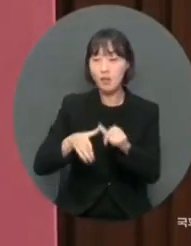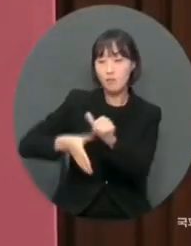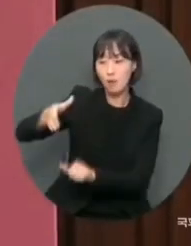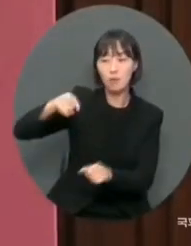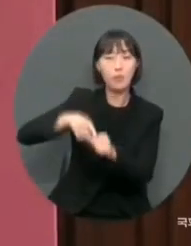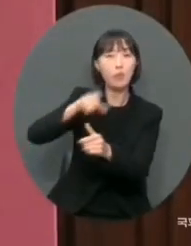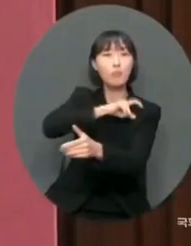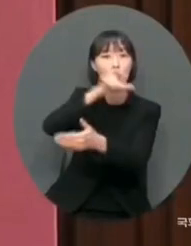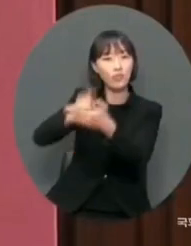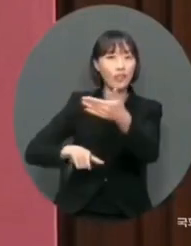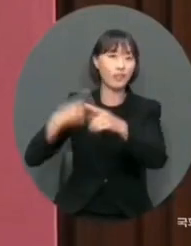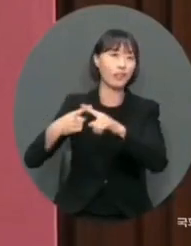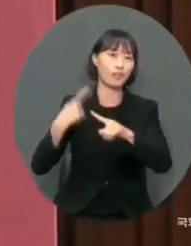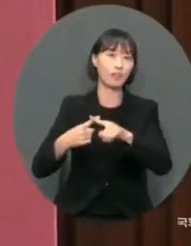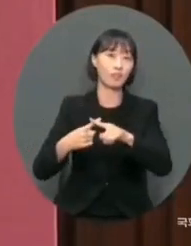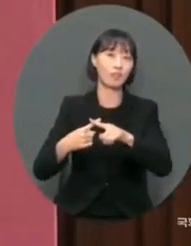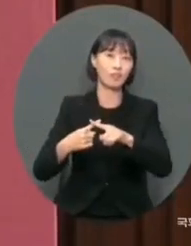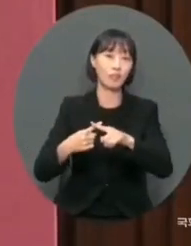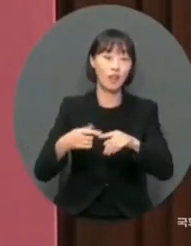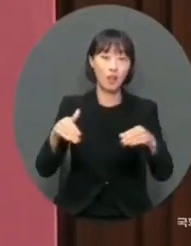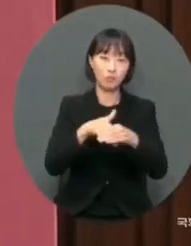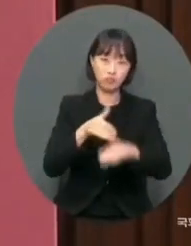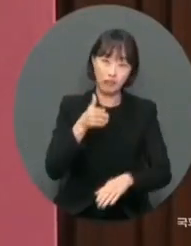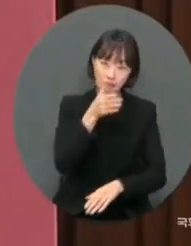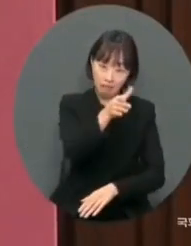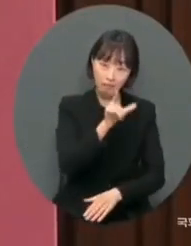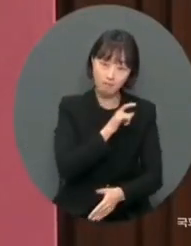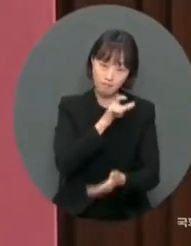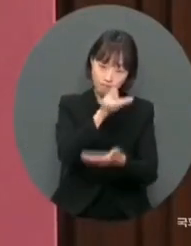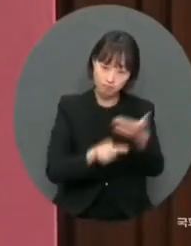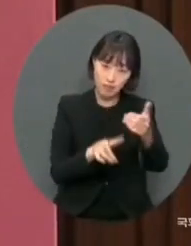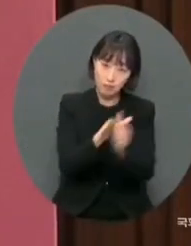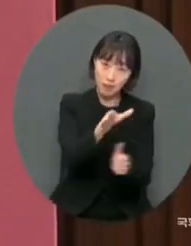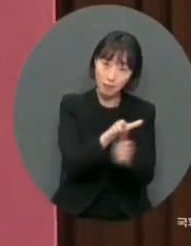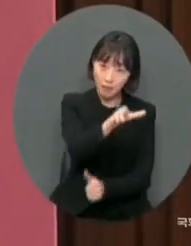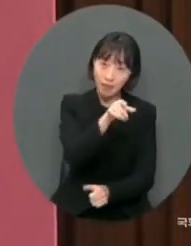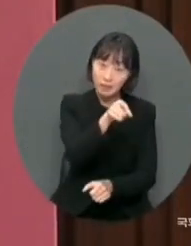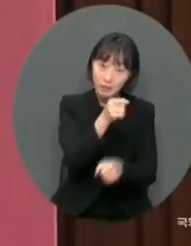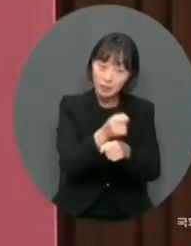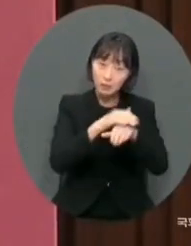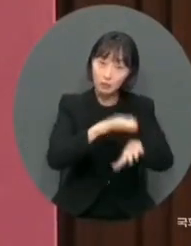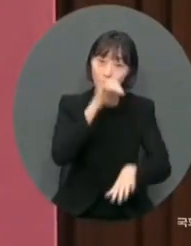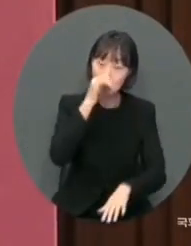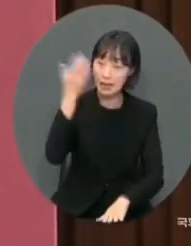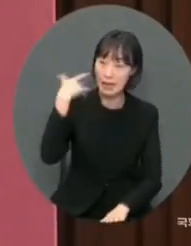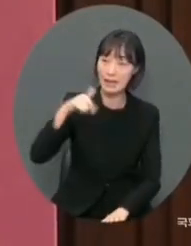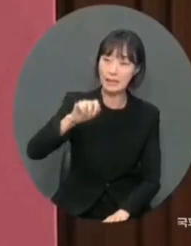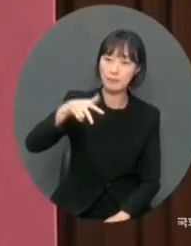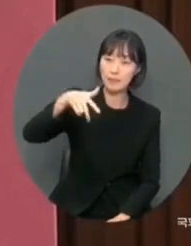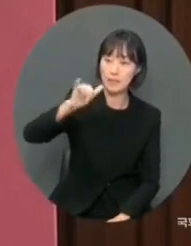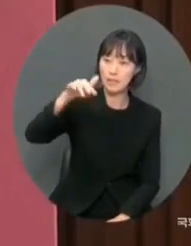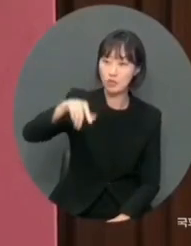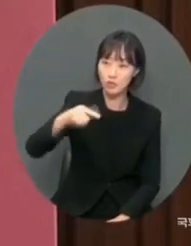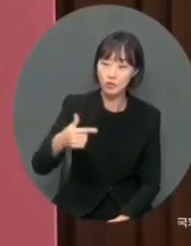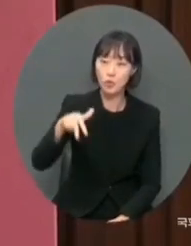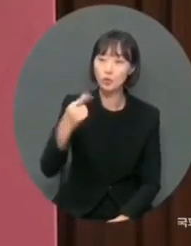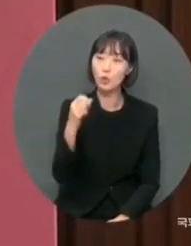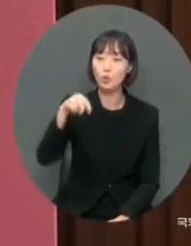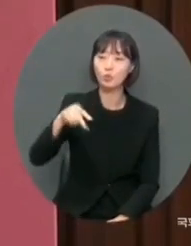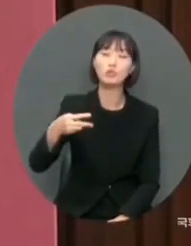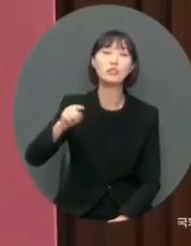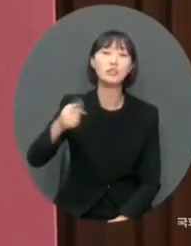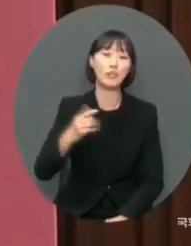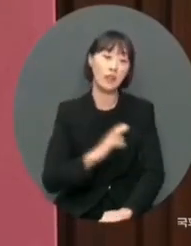보여집니다. 문학의 블랙리스트 사건은 잘 알고 계실 테고요. 김기춘, 조윤선 등은 직권남용 등의 혐의로